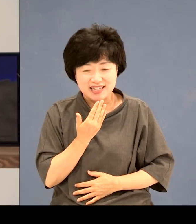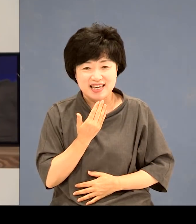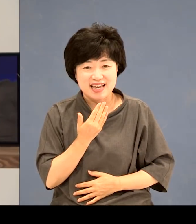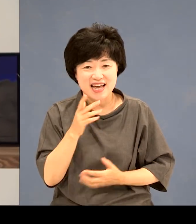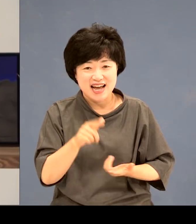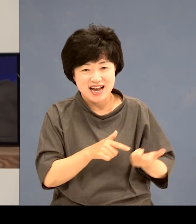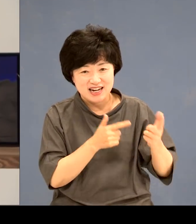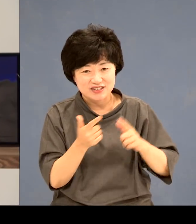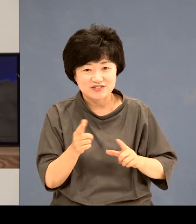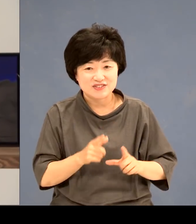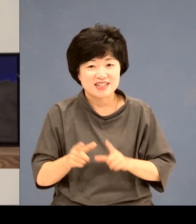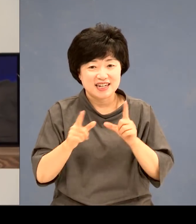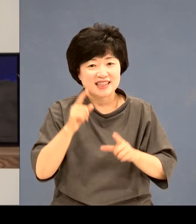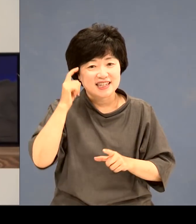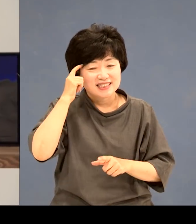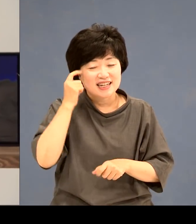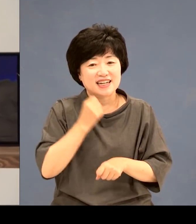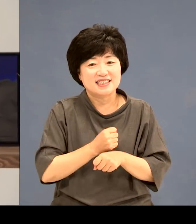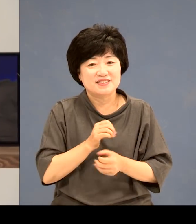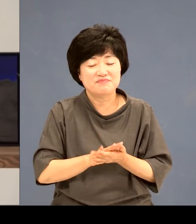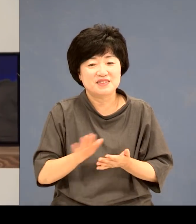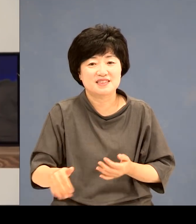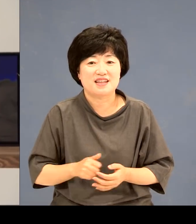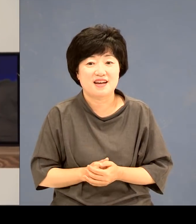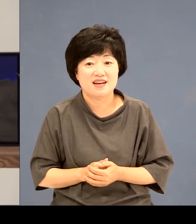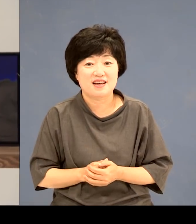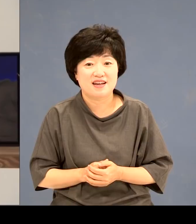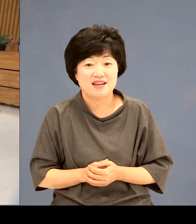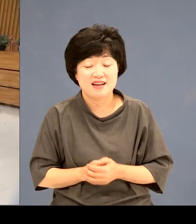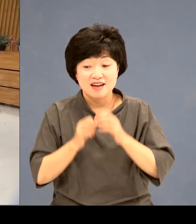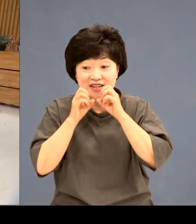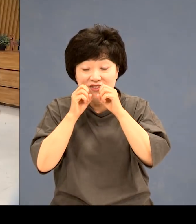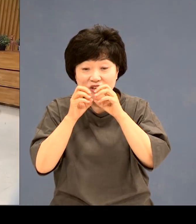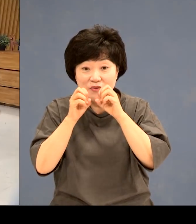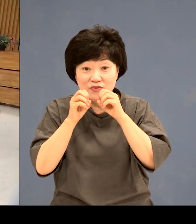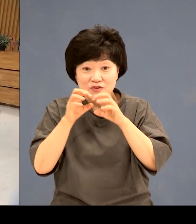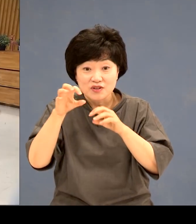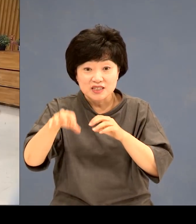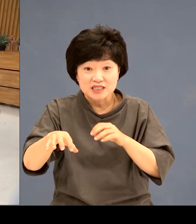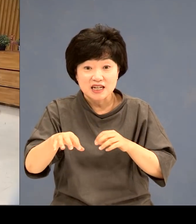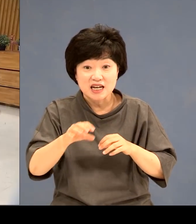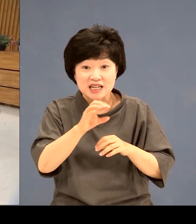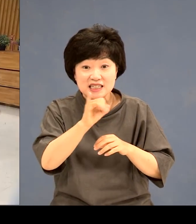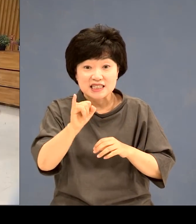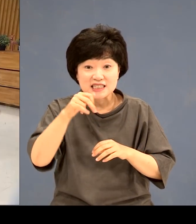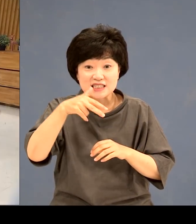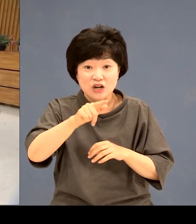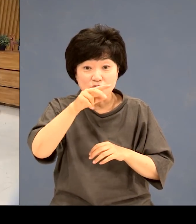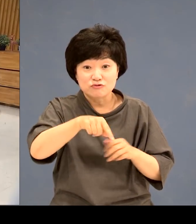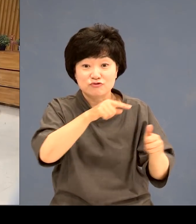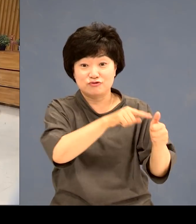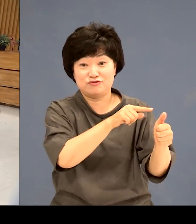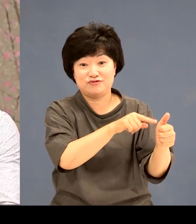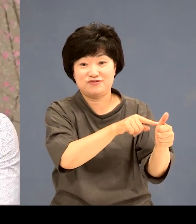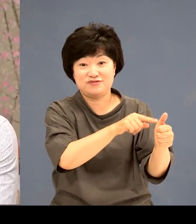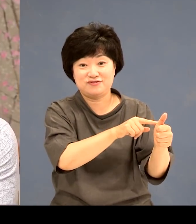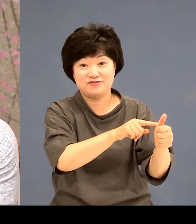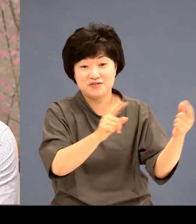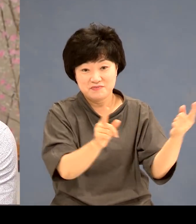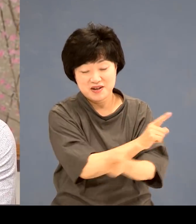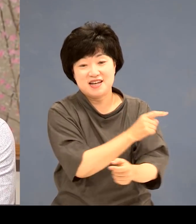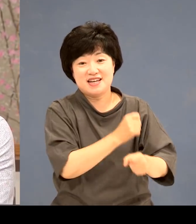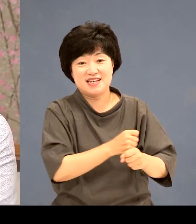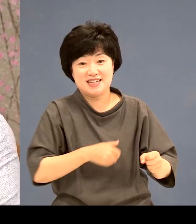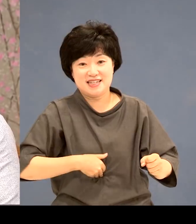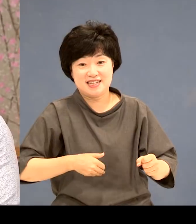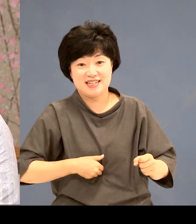되돌아보고 또 겸손하게 이렇게 하루하루 살아야겠다라는 생각이 드네요. 어쩌면 우리의 선교지가 이정수일 수도 있다는 생각이 좀 들어요. 이정수, 송영길 뭐